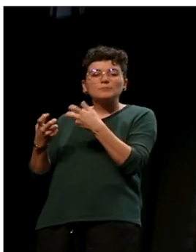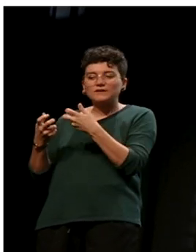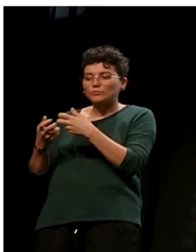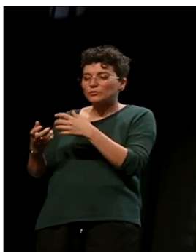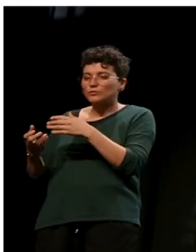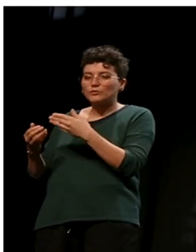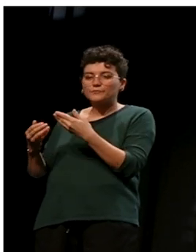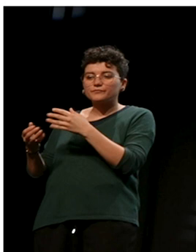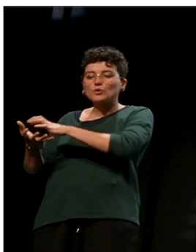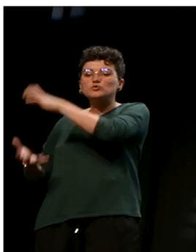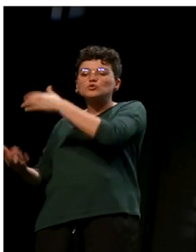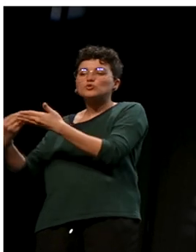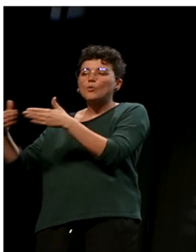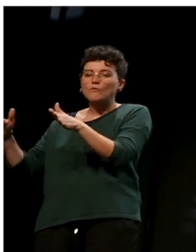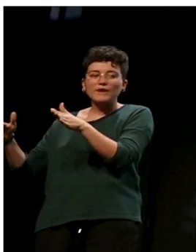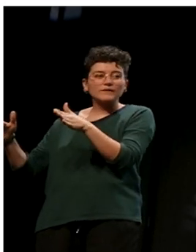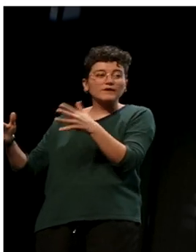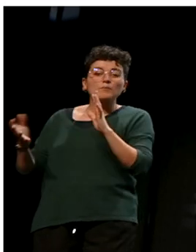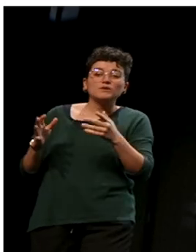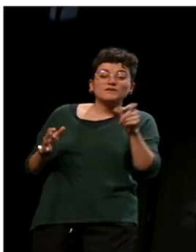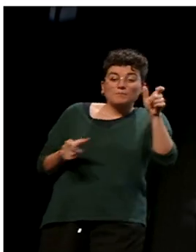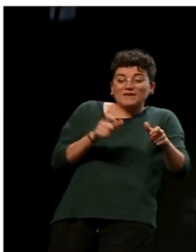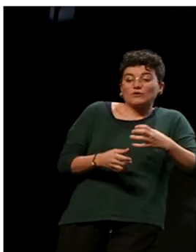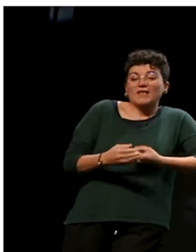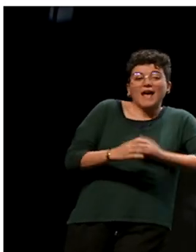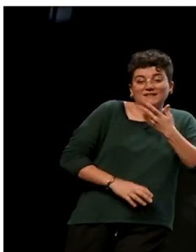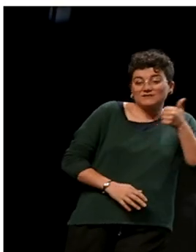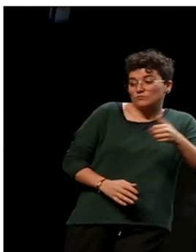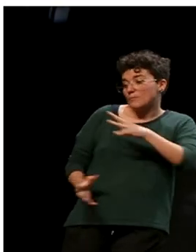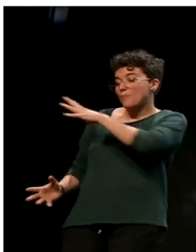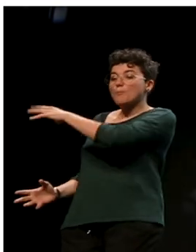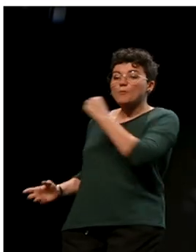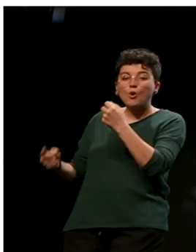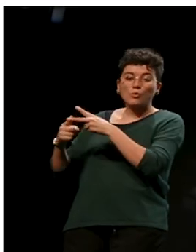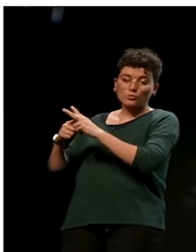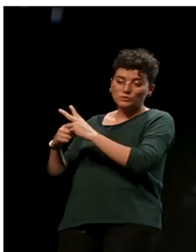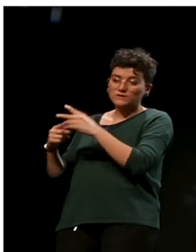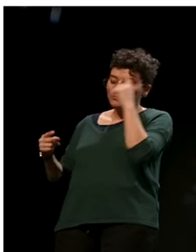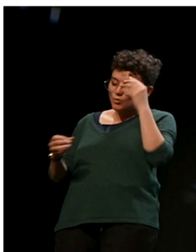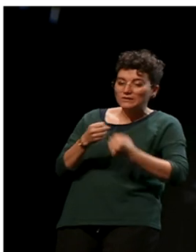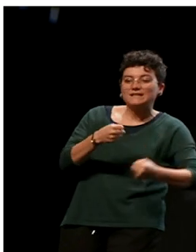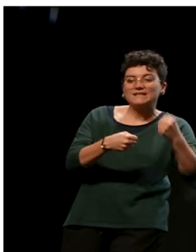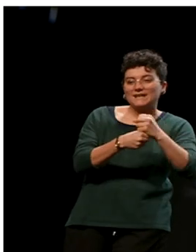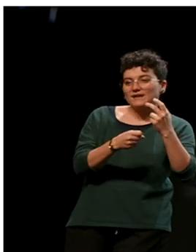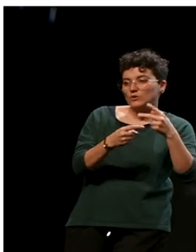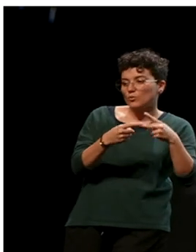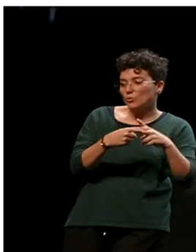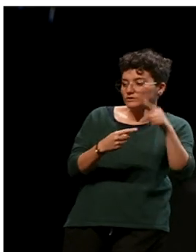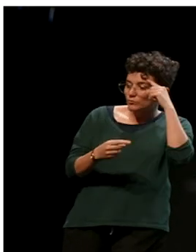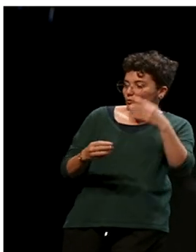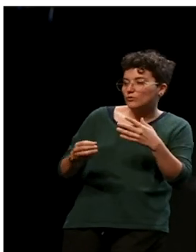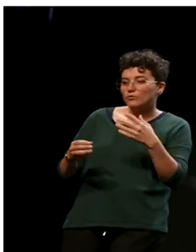aux artistes de s'emparer de cet outil-là en fait et de créer leur propre outil pour qu'ils aient le pouvoir dessus justement en